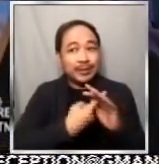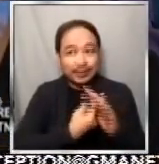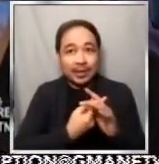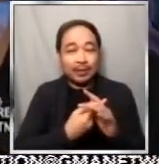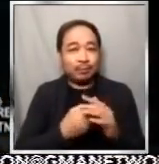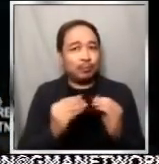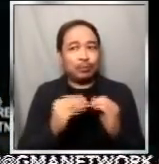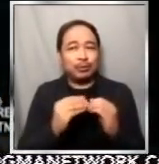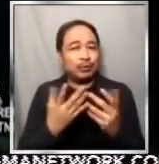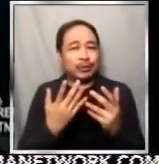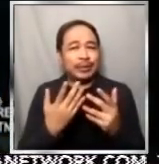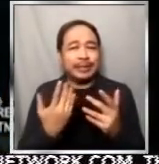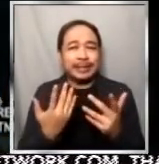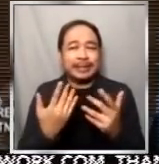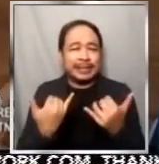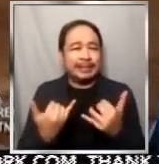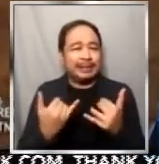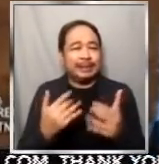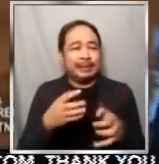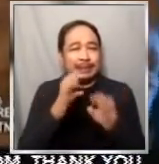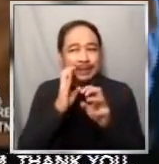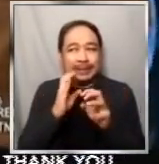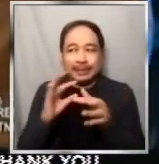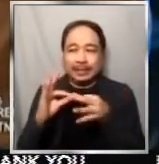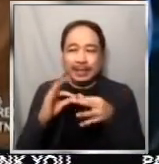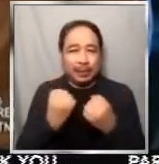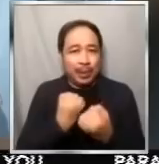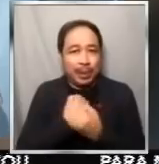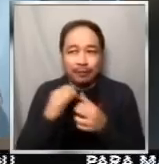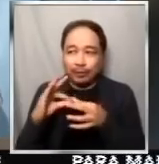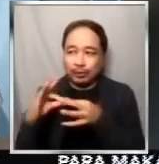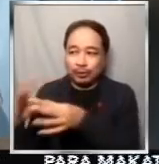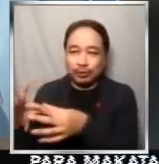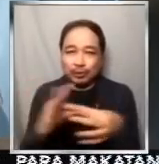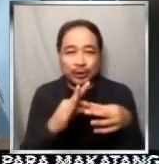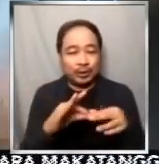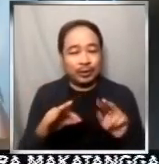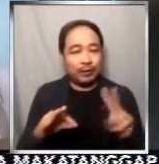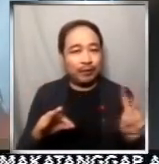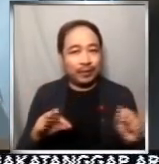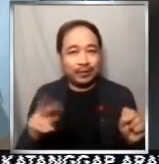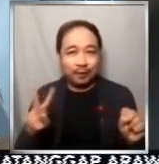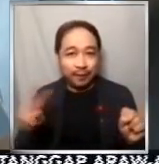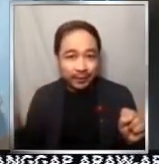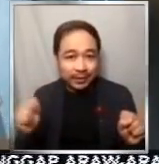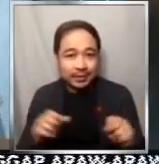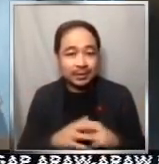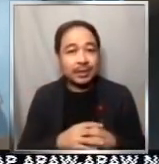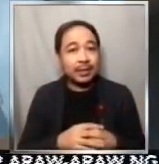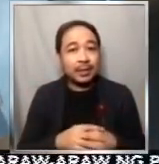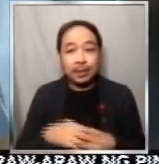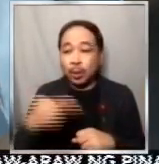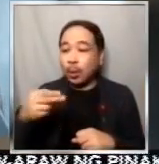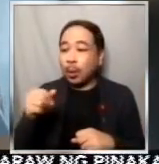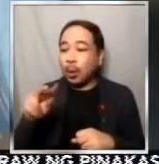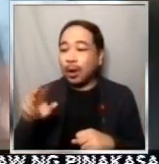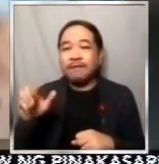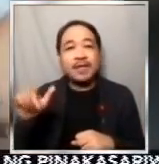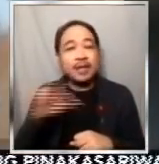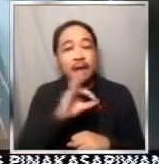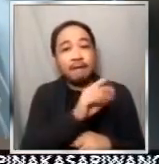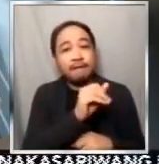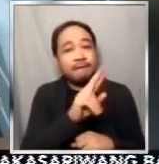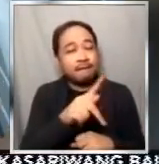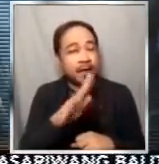na Harvey, Apple at Frank. Magkikita at magkikita ulit kasi si Harvey at si Frank, lalo na celebrity na si Frank. So hindi na siya busy sa